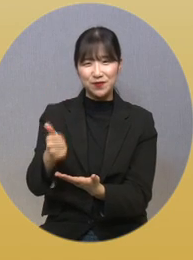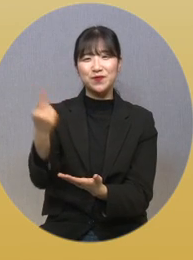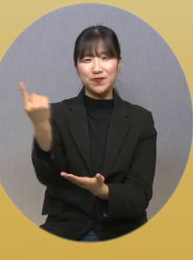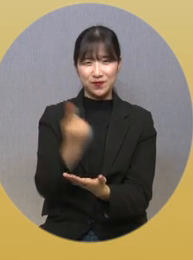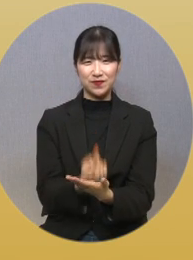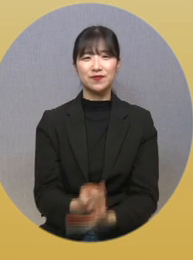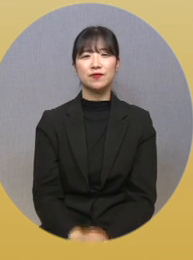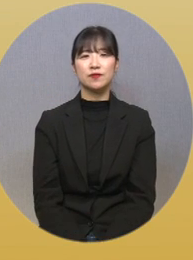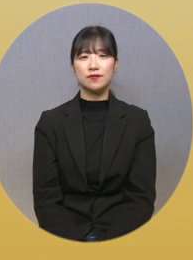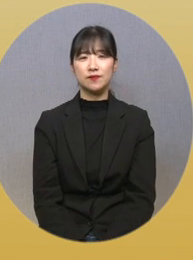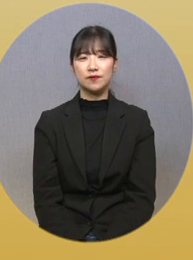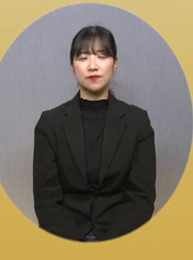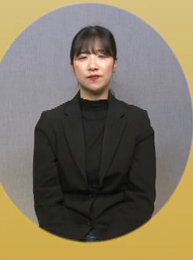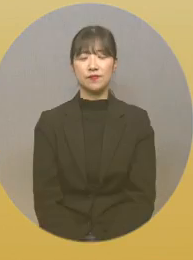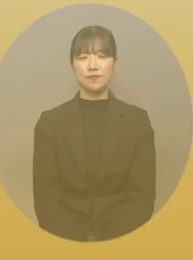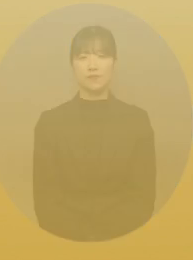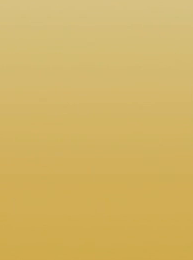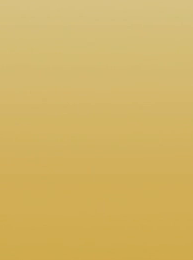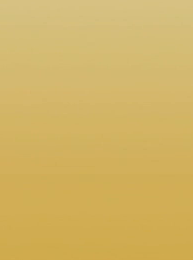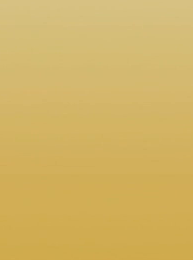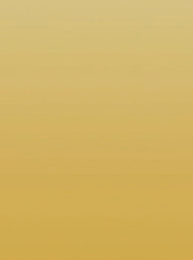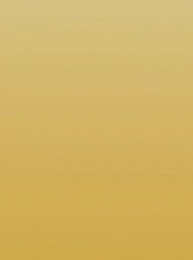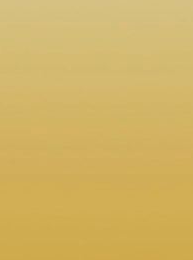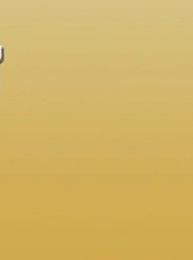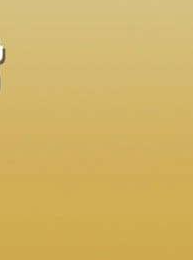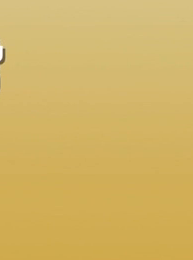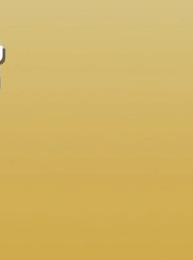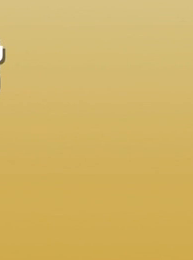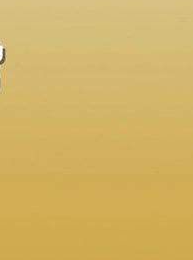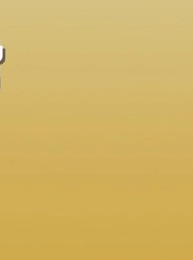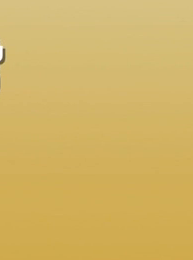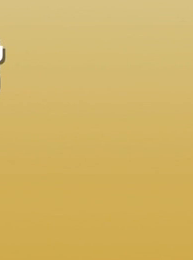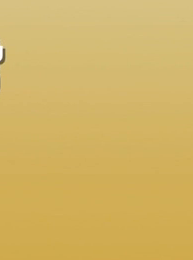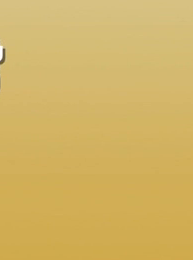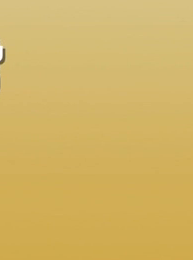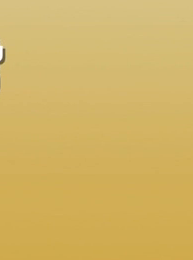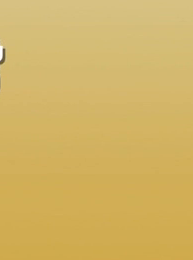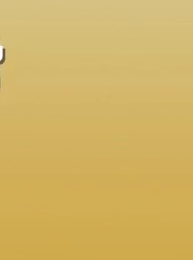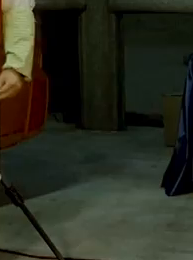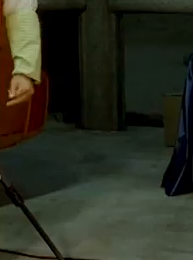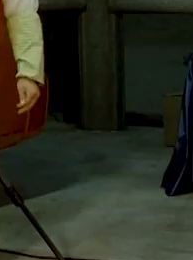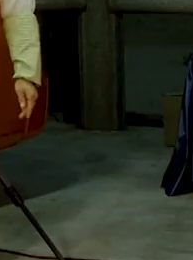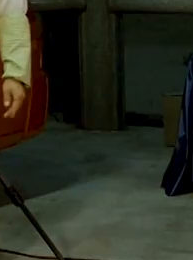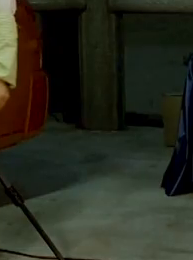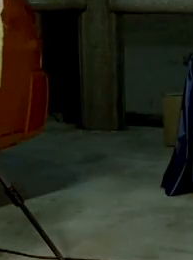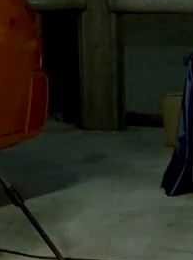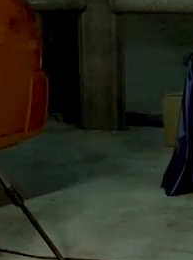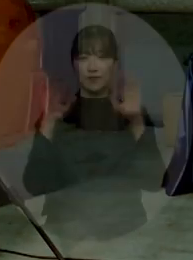조합장님. 어서 오세요.